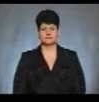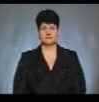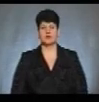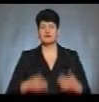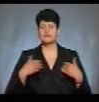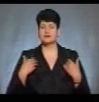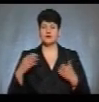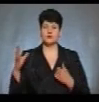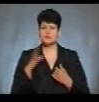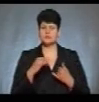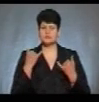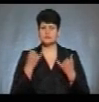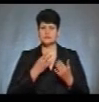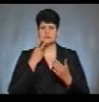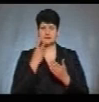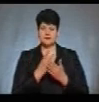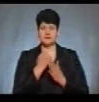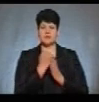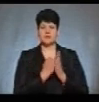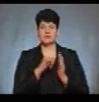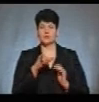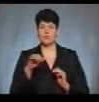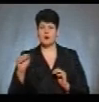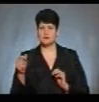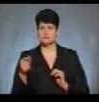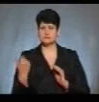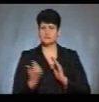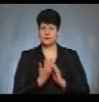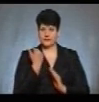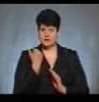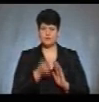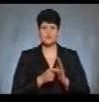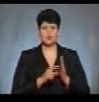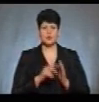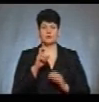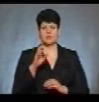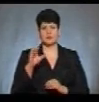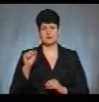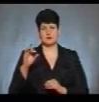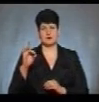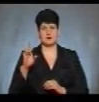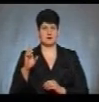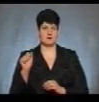Вітаю всіх, хто до нас приєднався. В ефірі телеканалу ЮА «Тернопіль новини» у студії Богдана Сарабун.